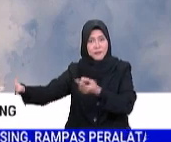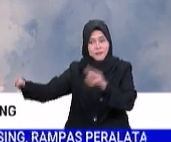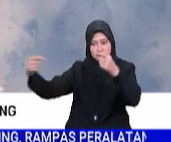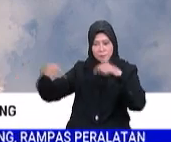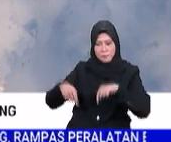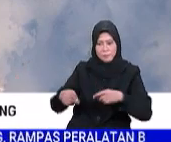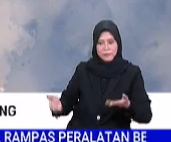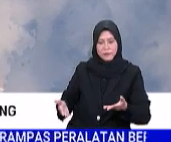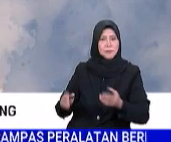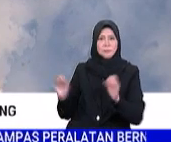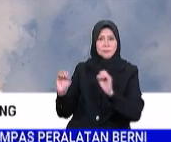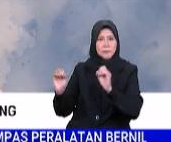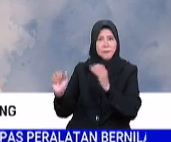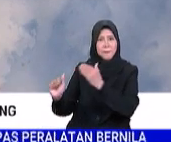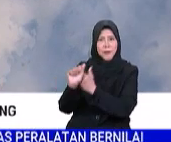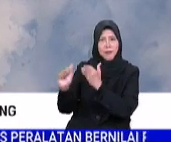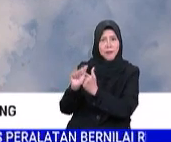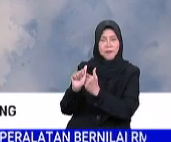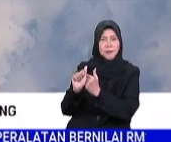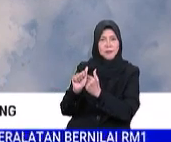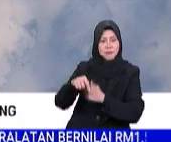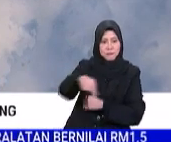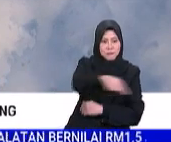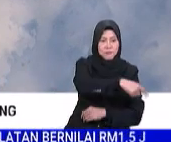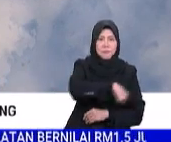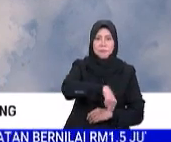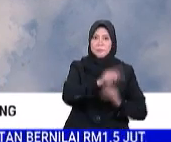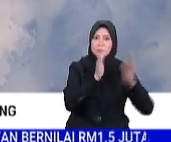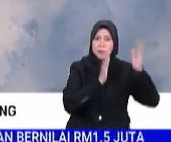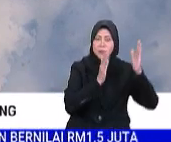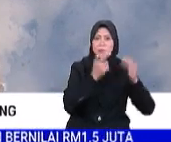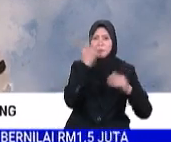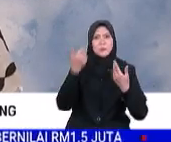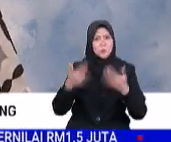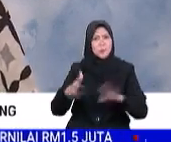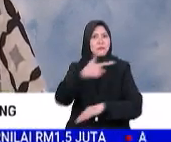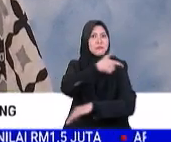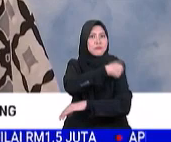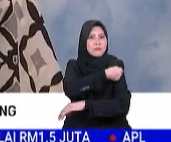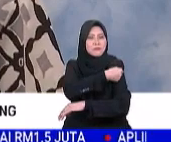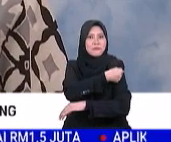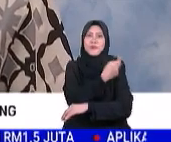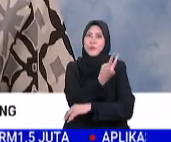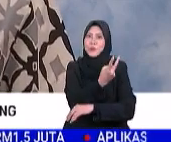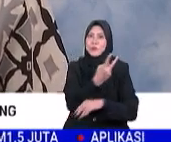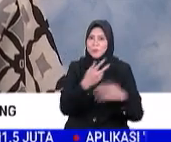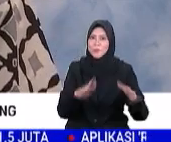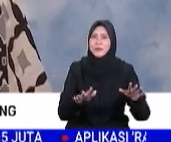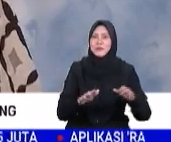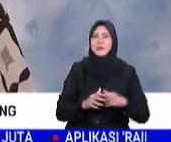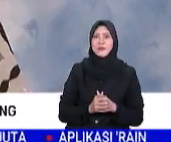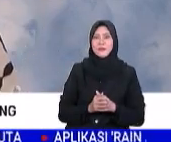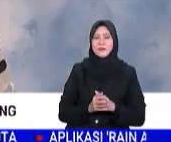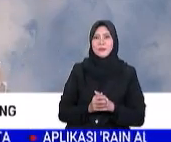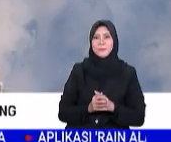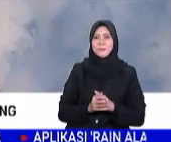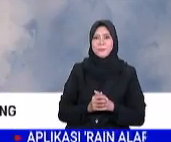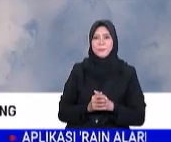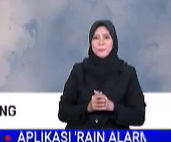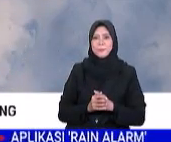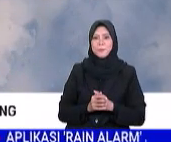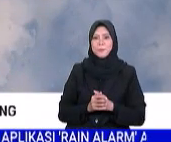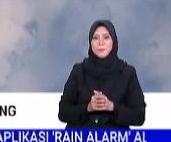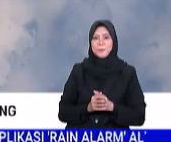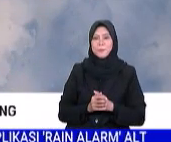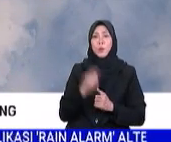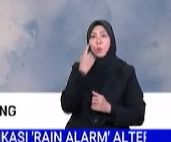boleh membahayakan kepada kita kerana kita sudah ada dua vaksin dan sebagainya. Jadi kita akan bermakna yang lama